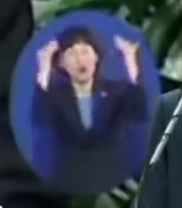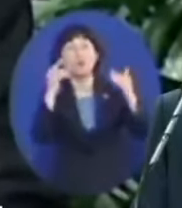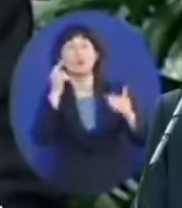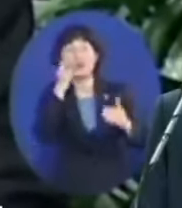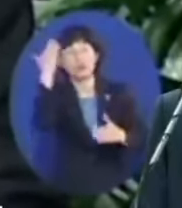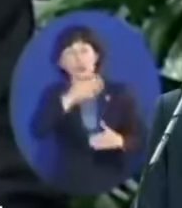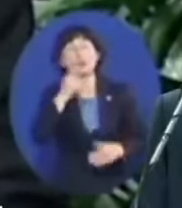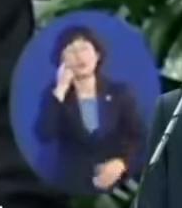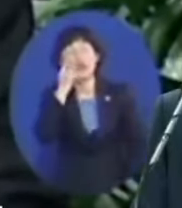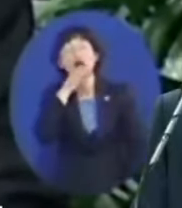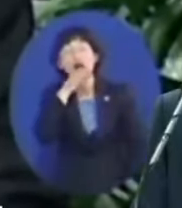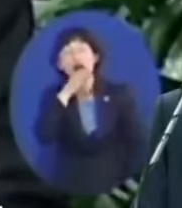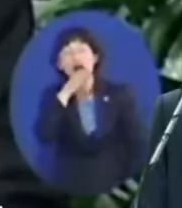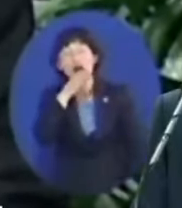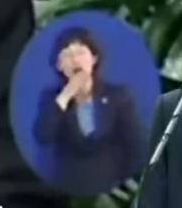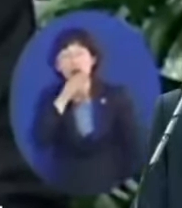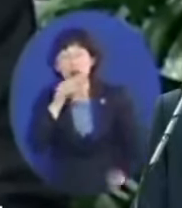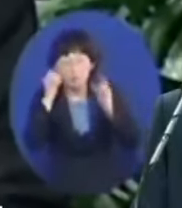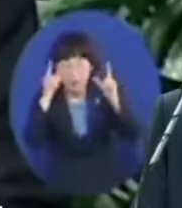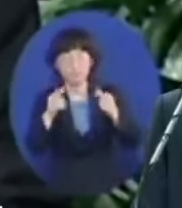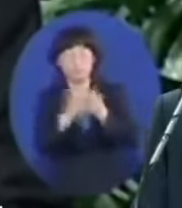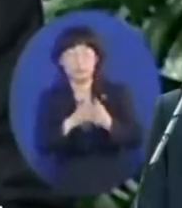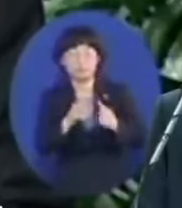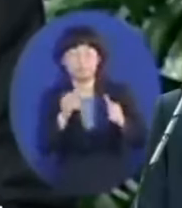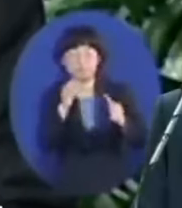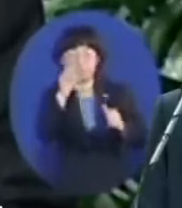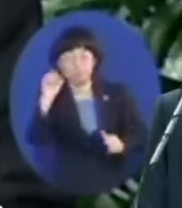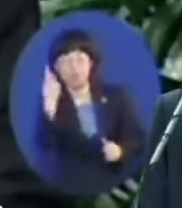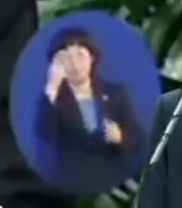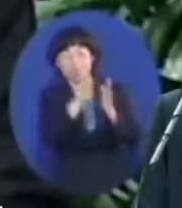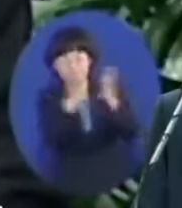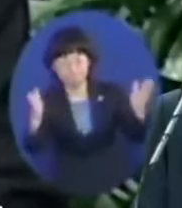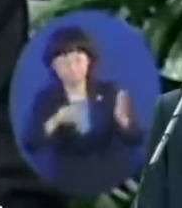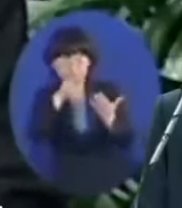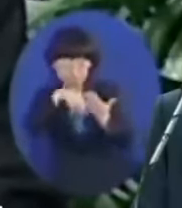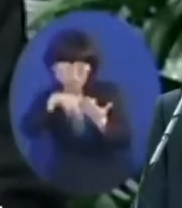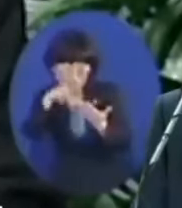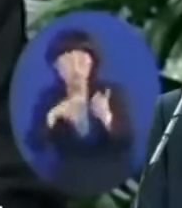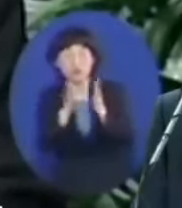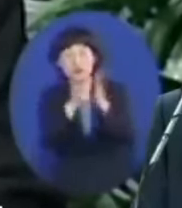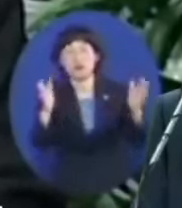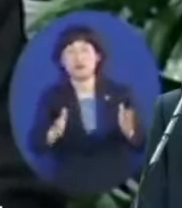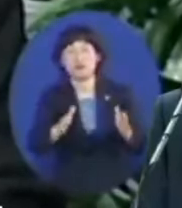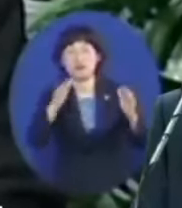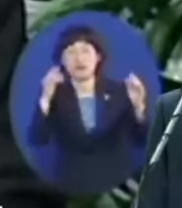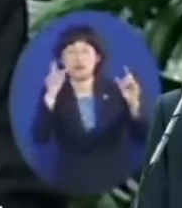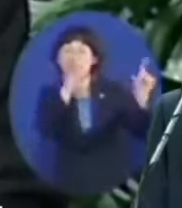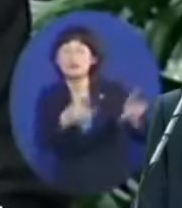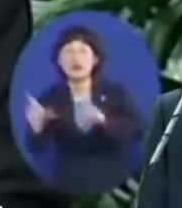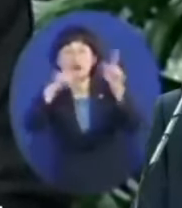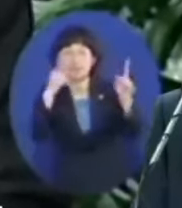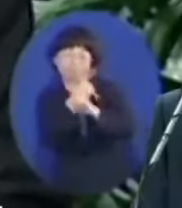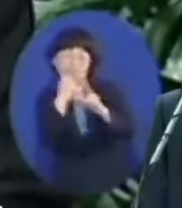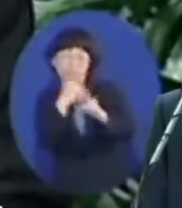못하구나. 그래서 그때부터 성경을 열심히 읽었습니다. 그러자 그 생활은 바뀌어지기 시작해서 마귀가 떠나가고 죄와